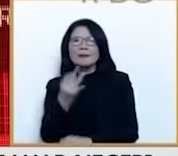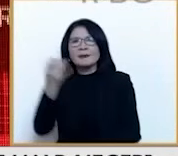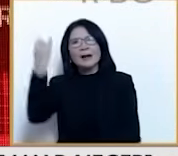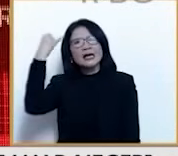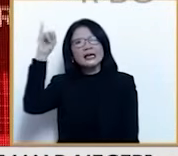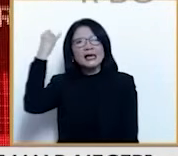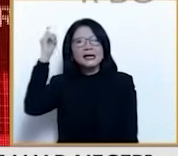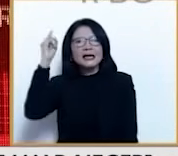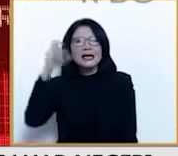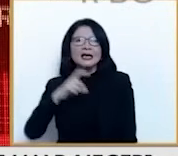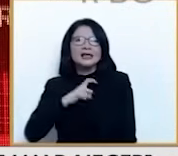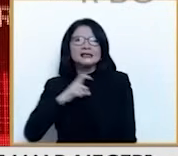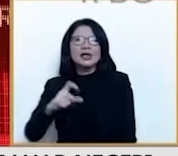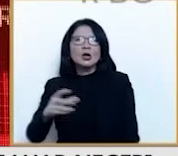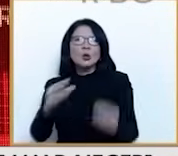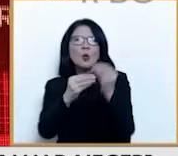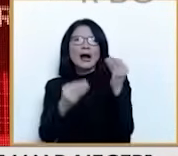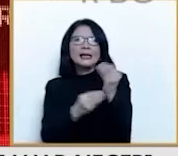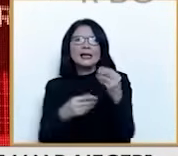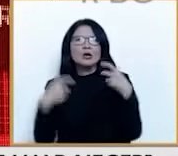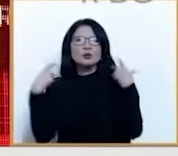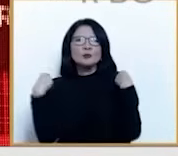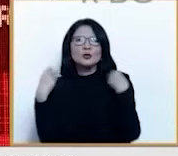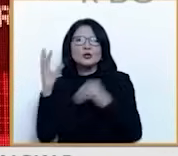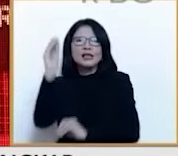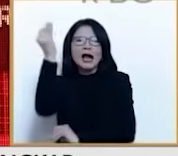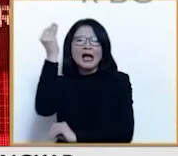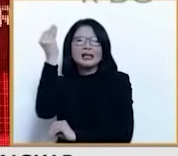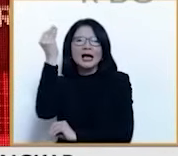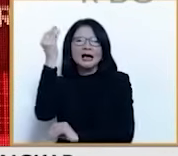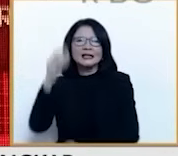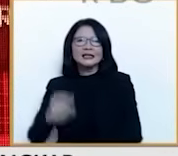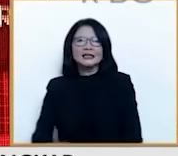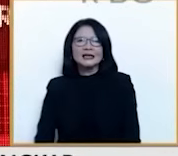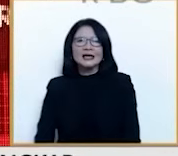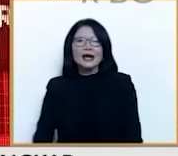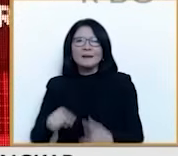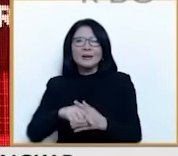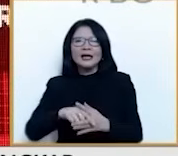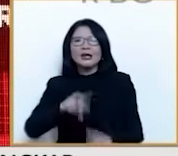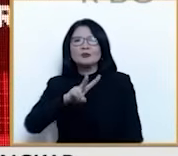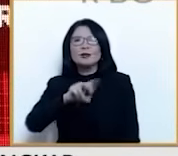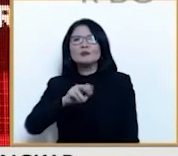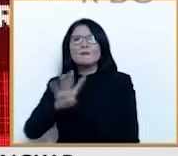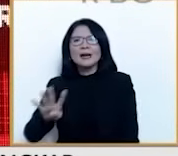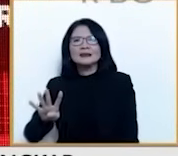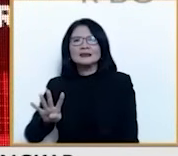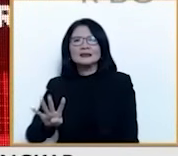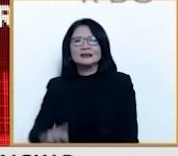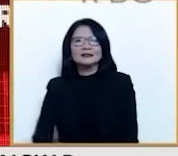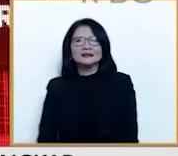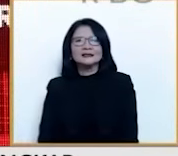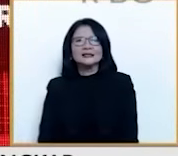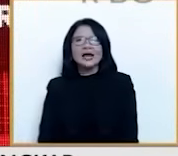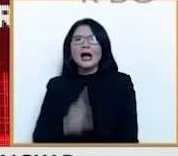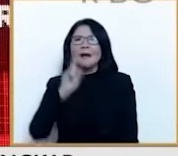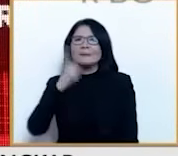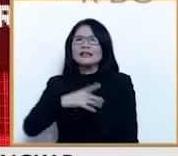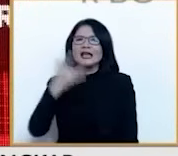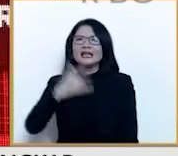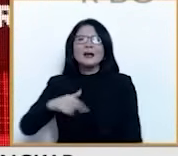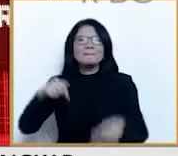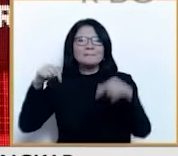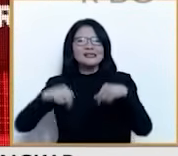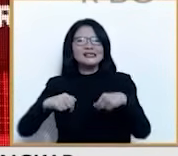oleh calon wakil gubernur DKI Jakarta pemilihan tahun 2024. Jadi pastikan Anda masih bersama